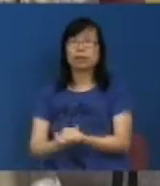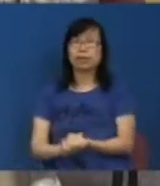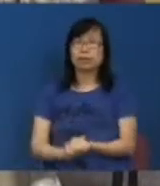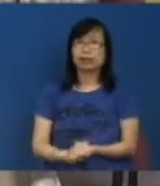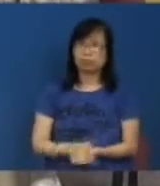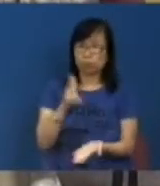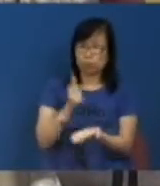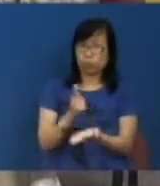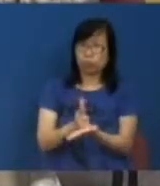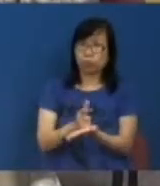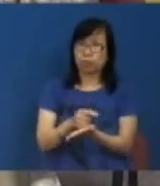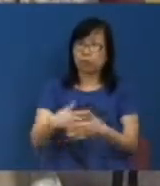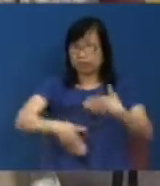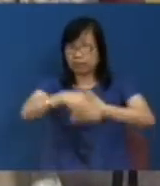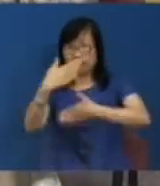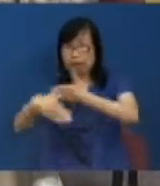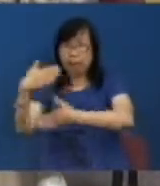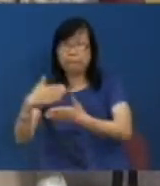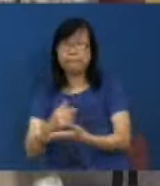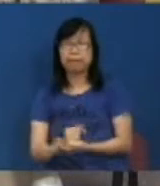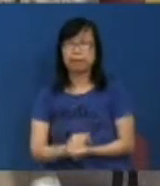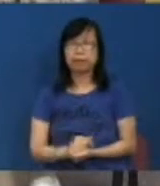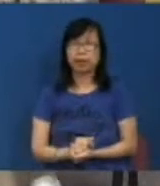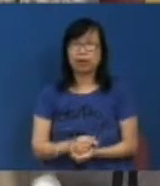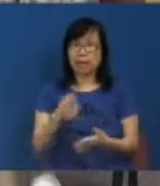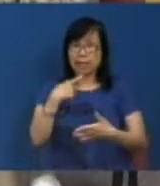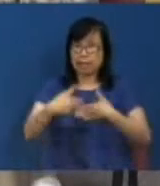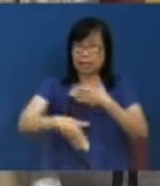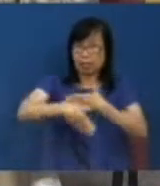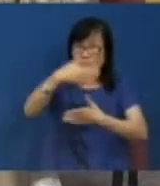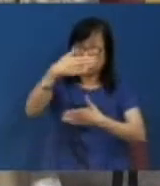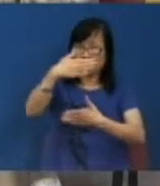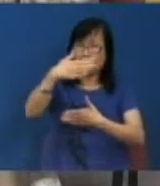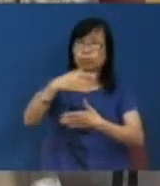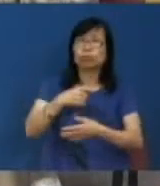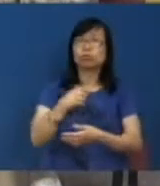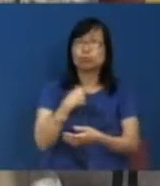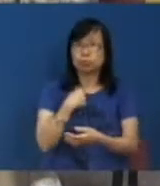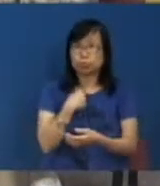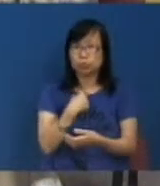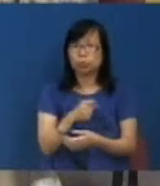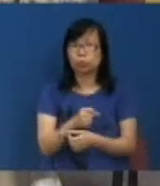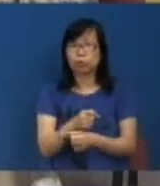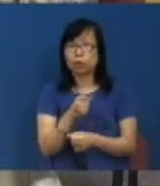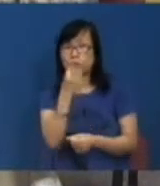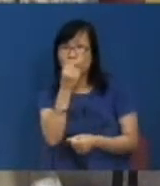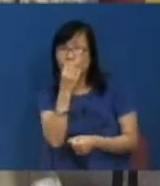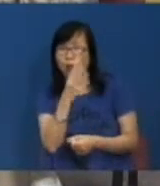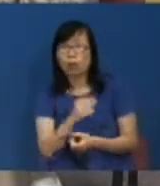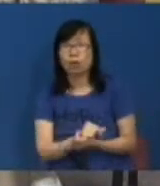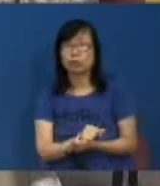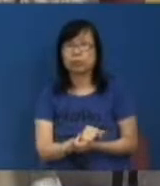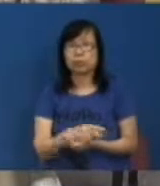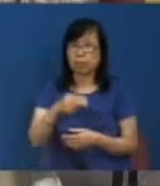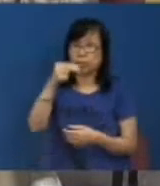從即係最重要就係企業嘅大廈，因為佢哋其實一棟樓係用緊都幾多能源，尤其是你講香港可能